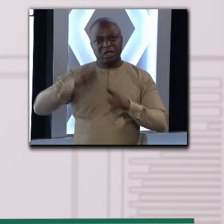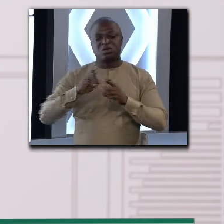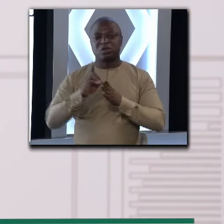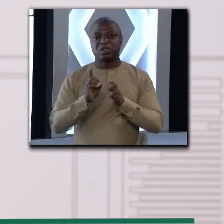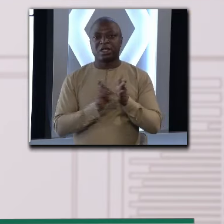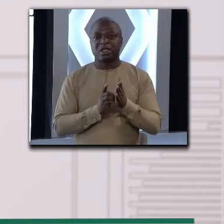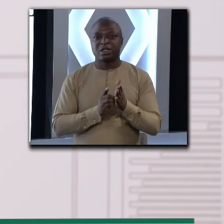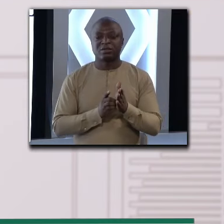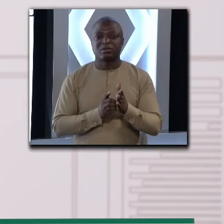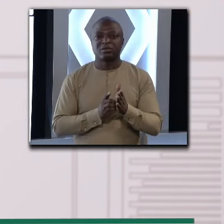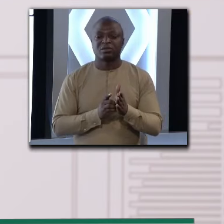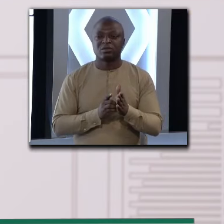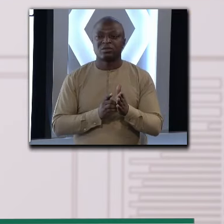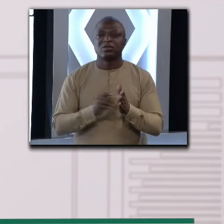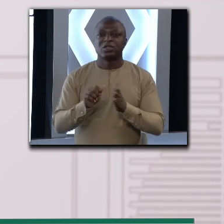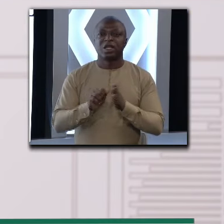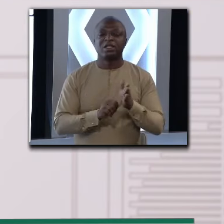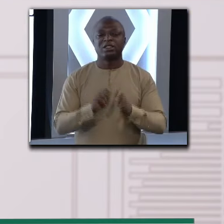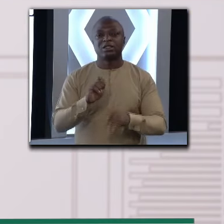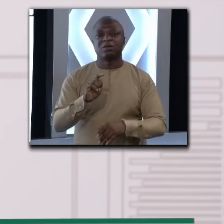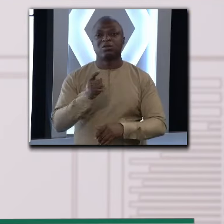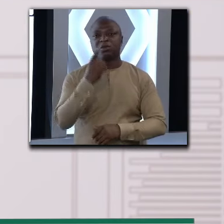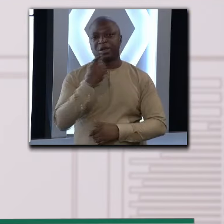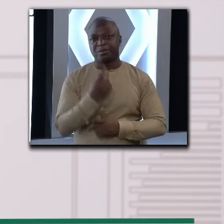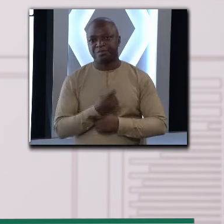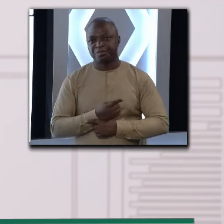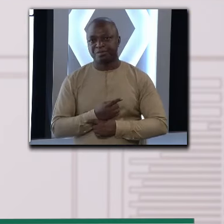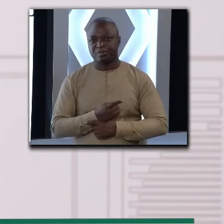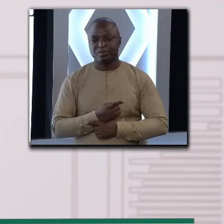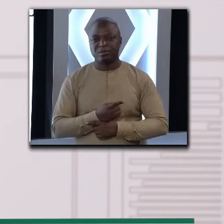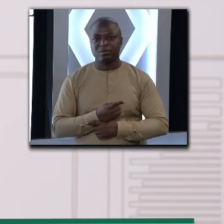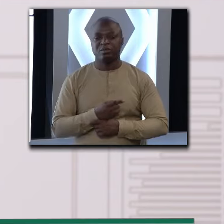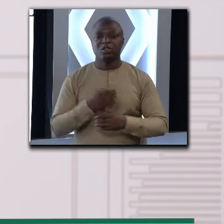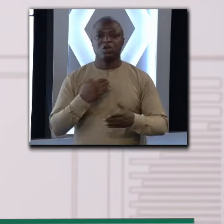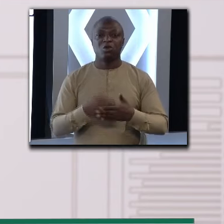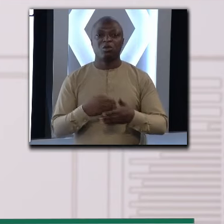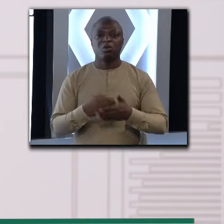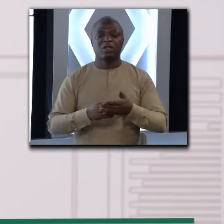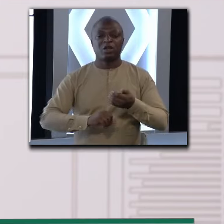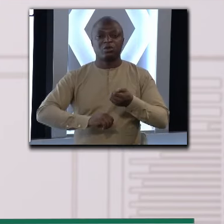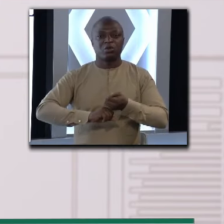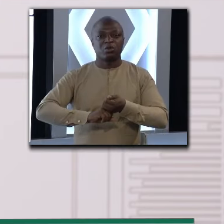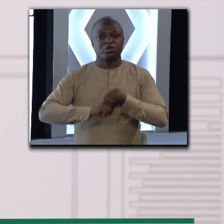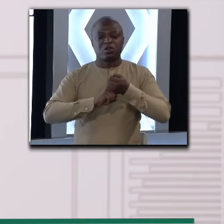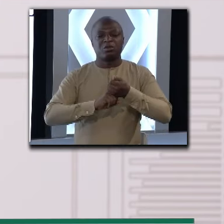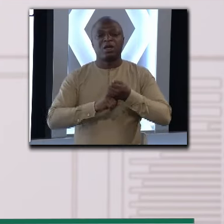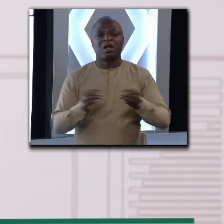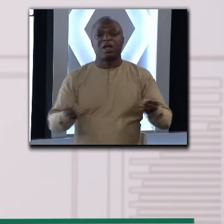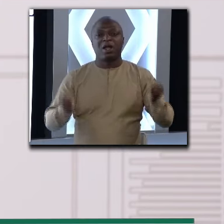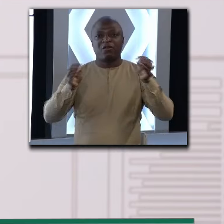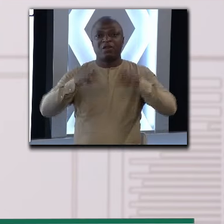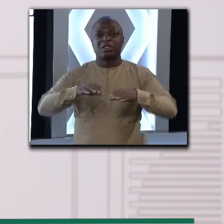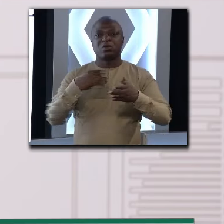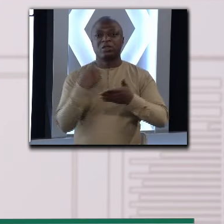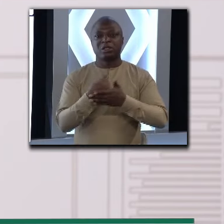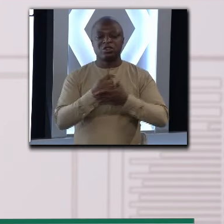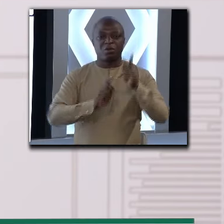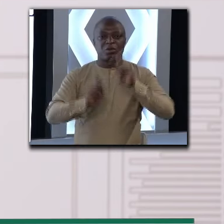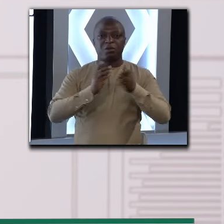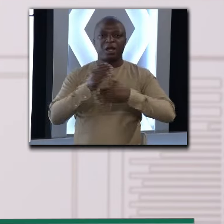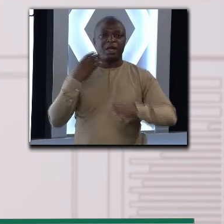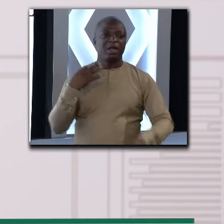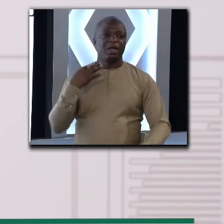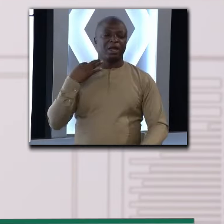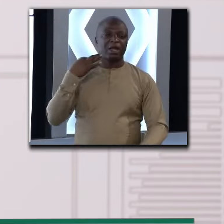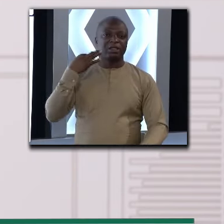décrète. Article 1er. Le montant du cautionnement à verser au Trésor public par les